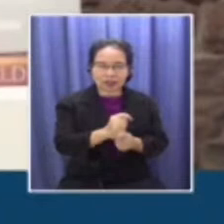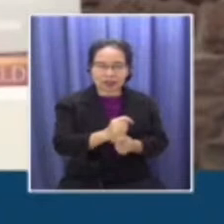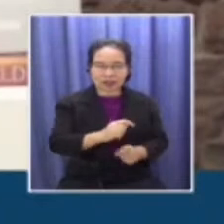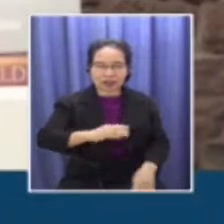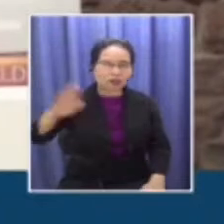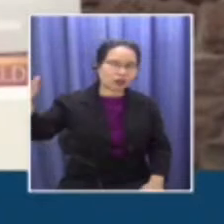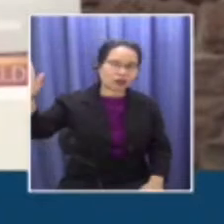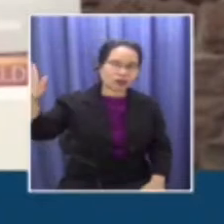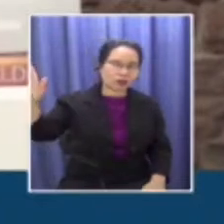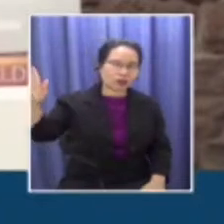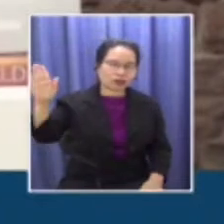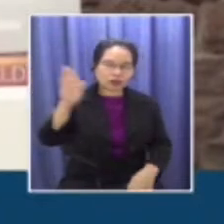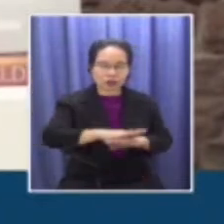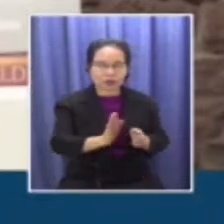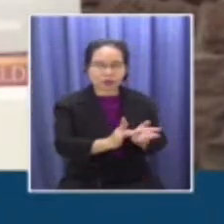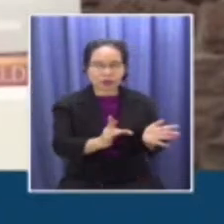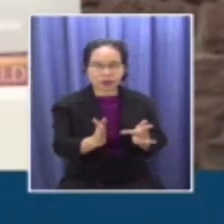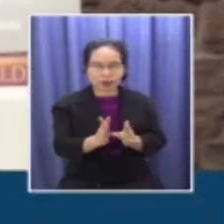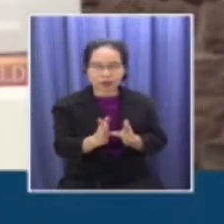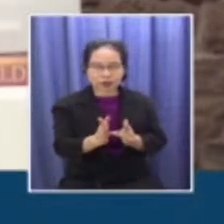Wanu nyinaa